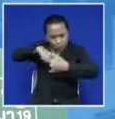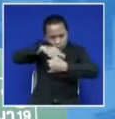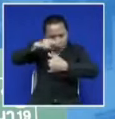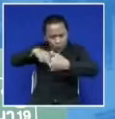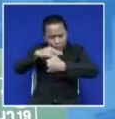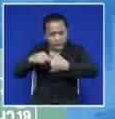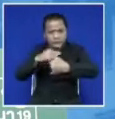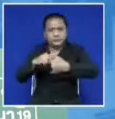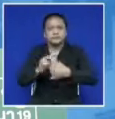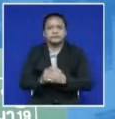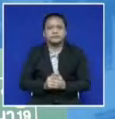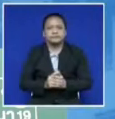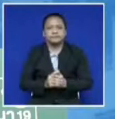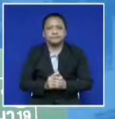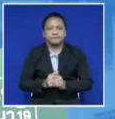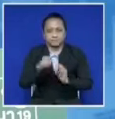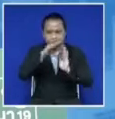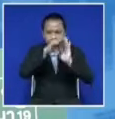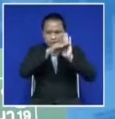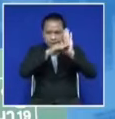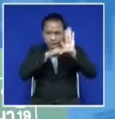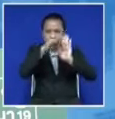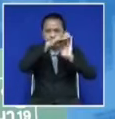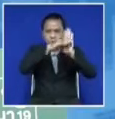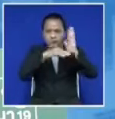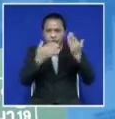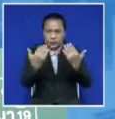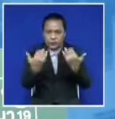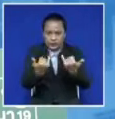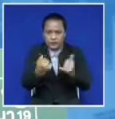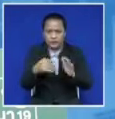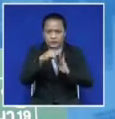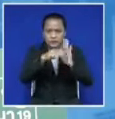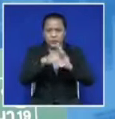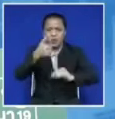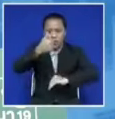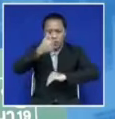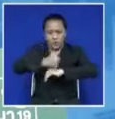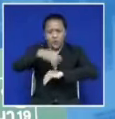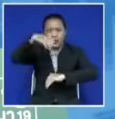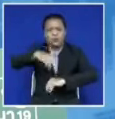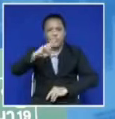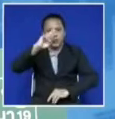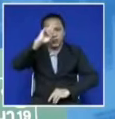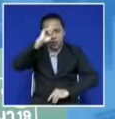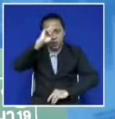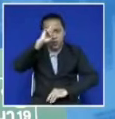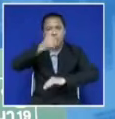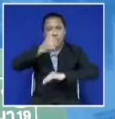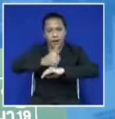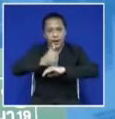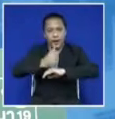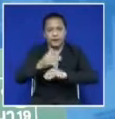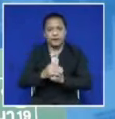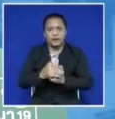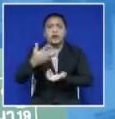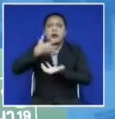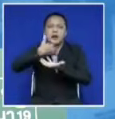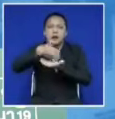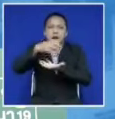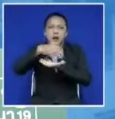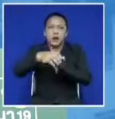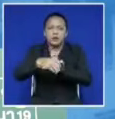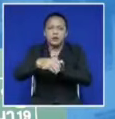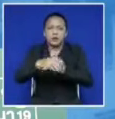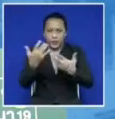คต่อไปนะครับในรายละเอียดวันนี้นะครับผมก็คงจะมีท่านทิบดีกรมควบคุมโรคในแพทย์โอภาสการกวินพงษ์นะครับคงจะเล่าสถ